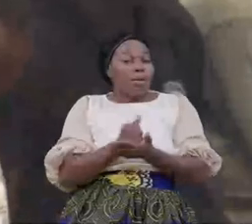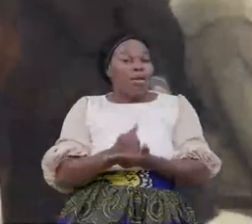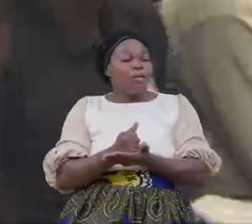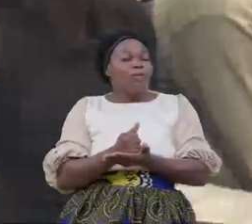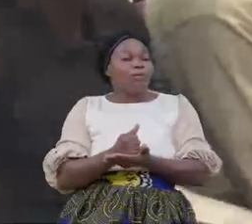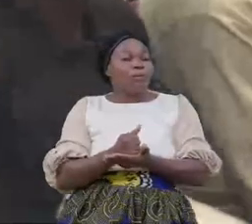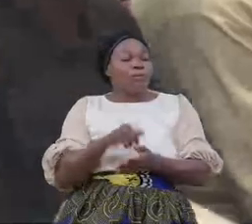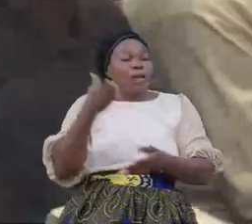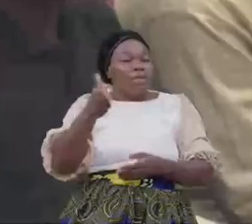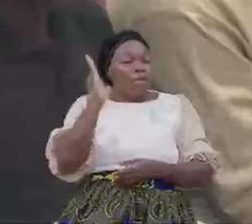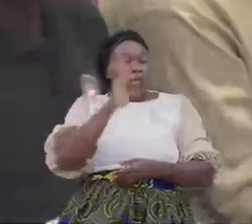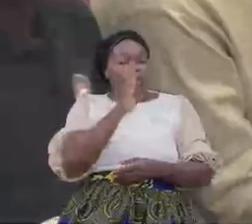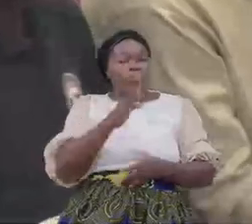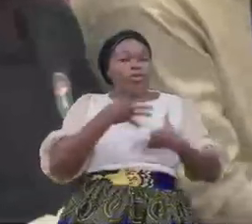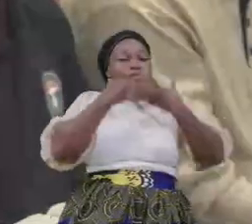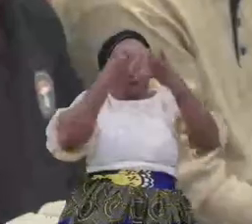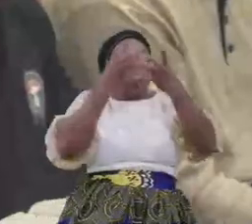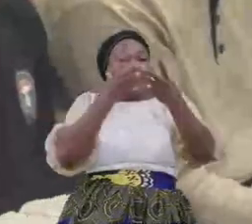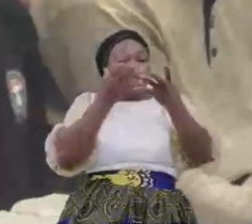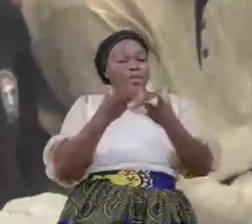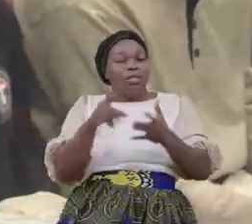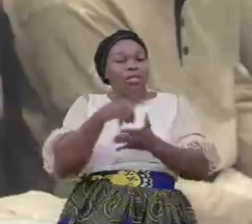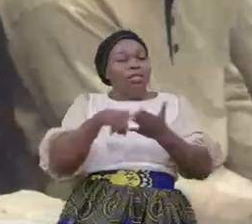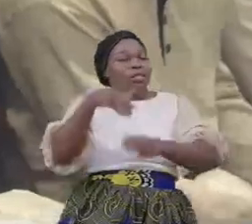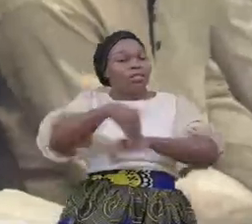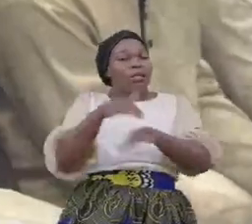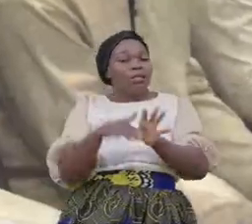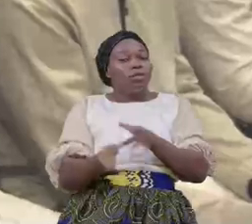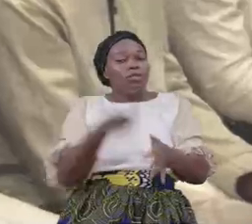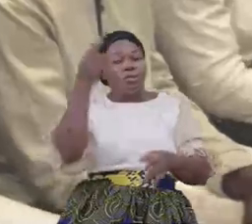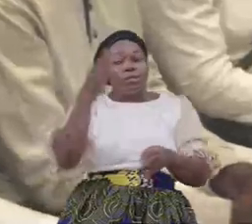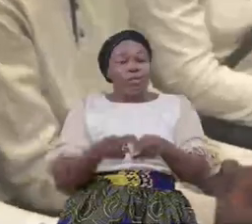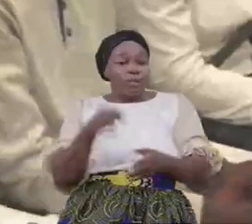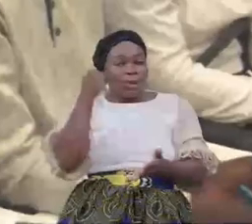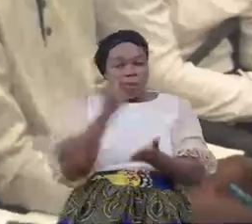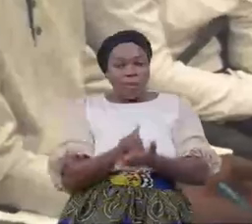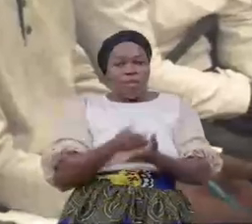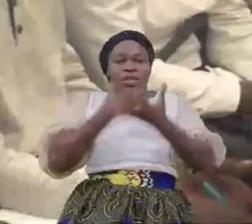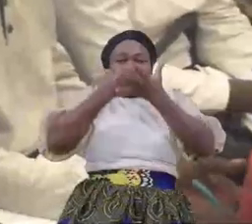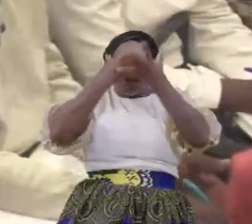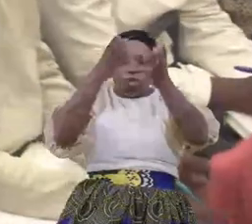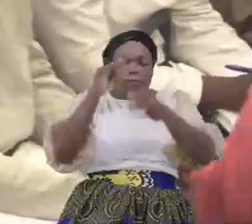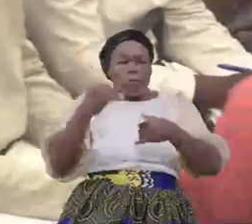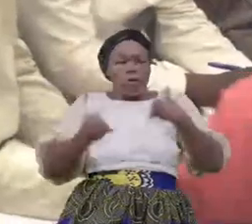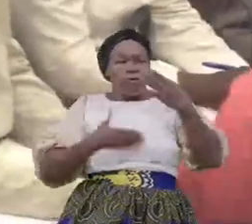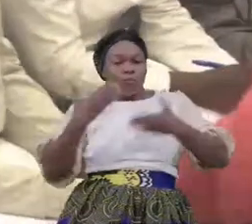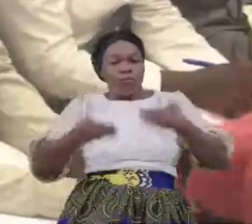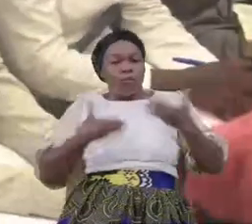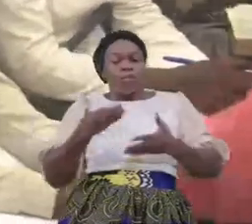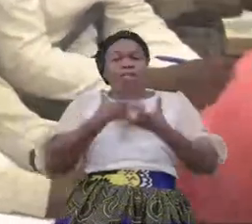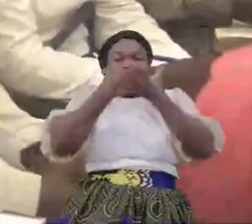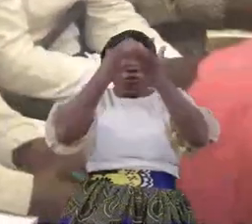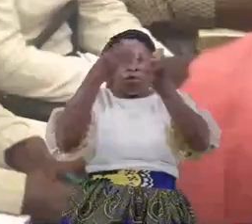Il y aura des cris ce soir, des cris de joie, des cris de